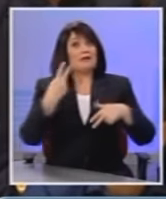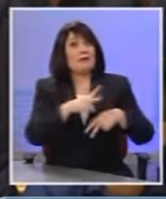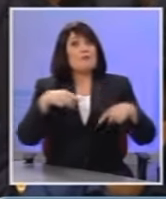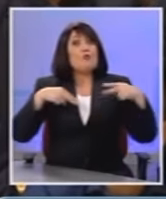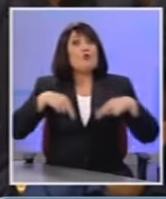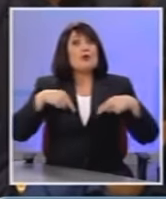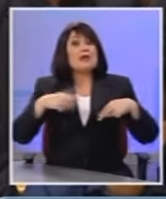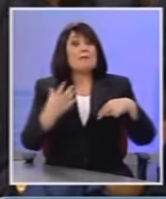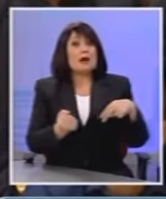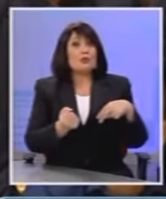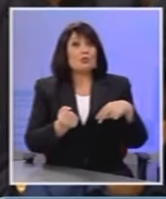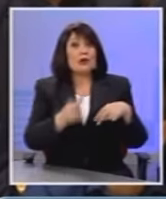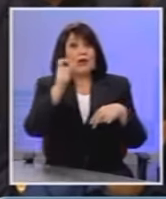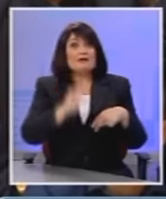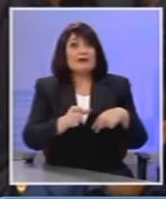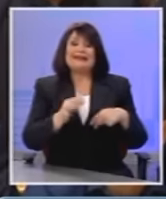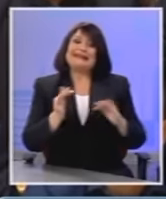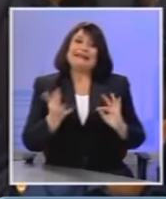οι οποίοι δεν απαντούν